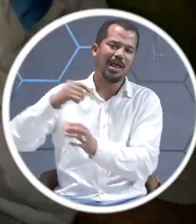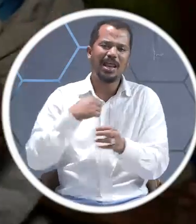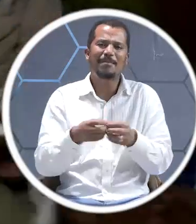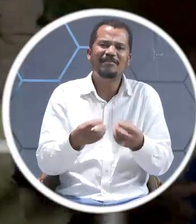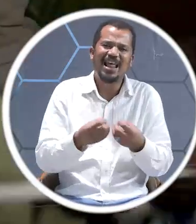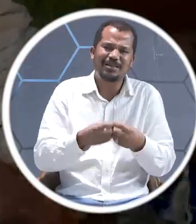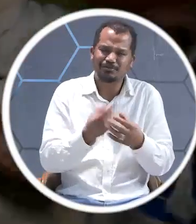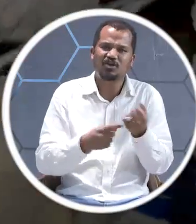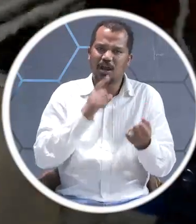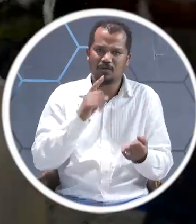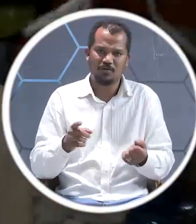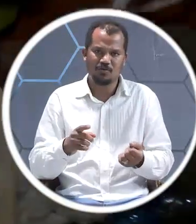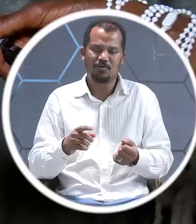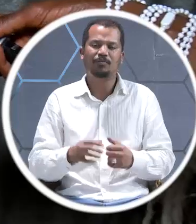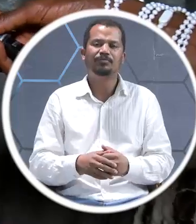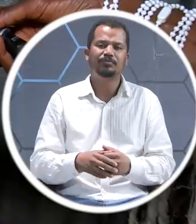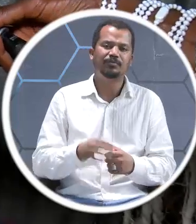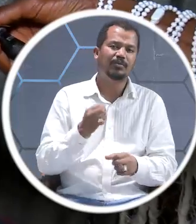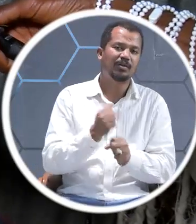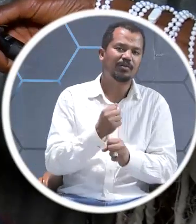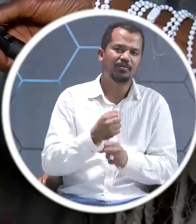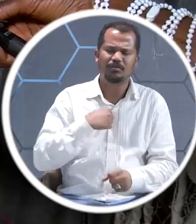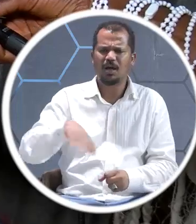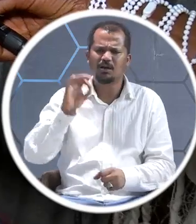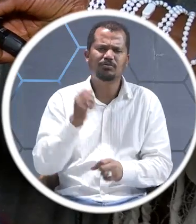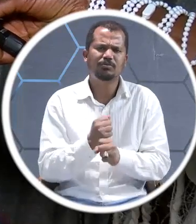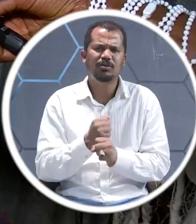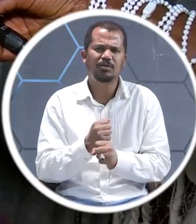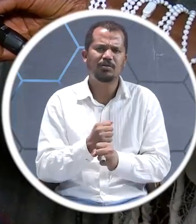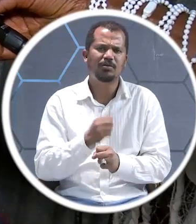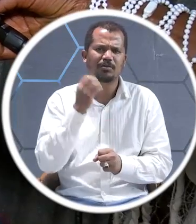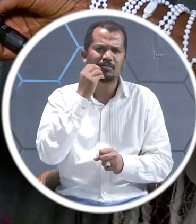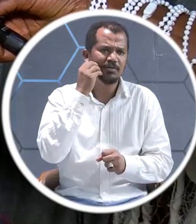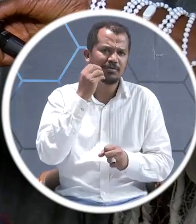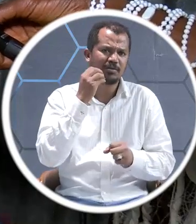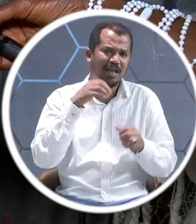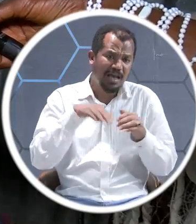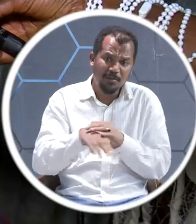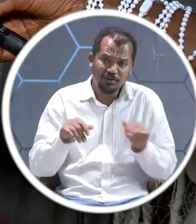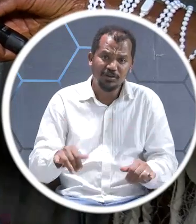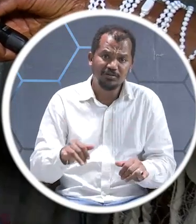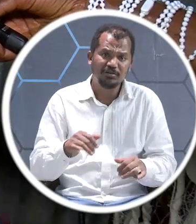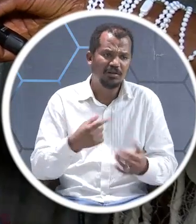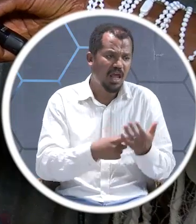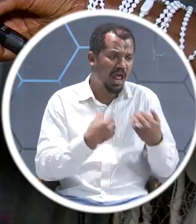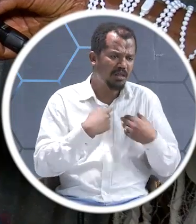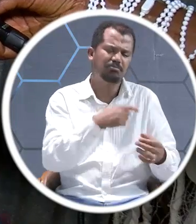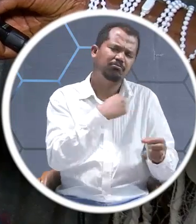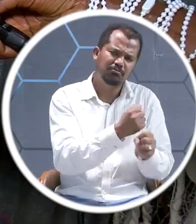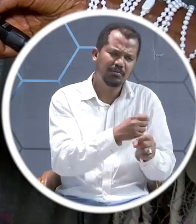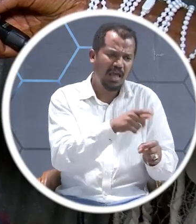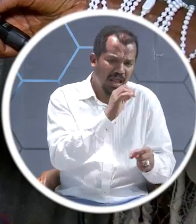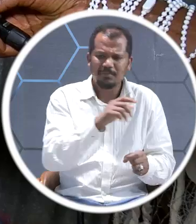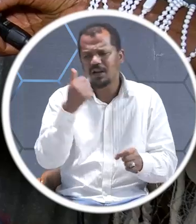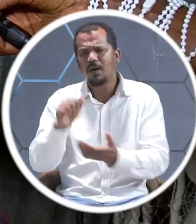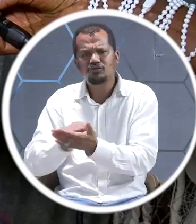እኔ መፈተል ብቻ ነው። ስለዚህ ያው ያገኙት ነው ስለ ቤት ይገባው። ስለዚህ ይሄ ካለ ይሄን ገጥማለሁ፣ ካለለ